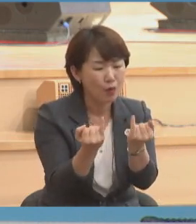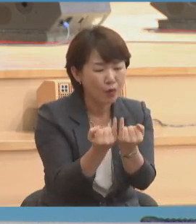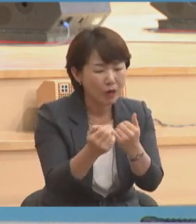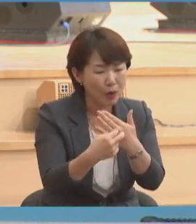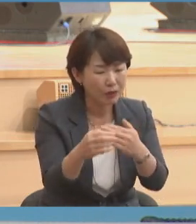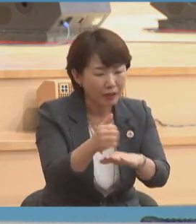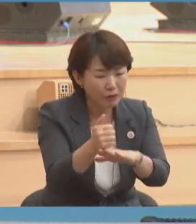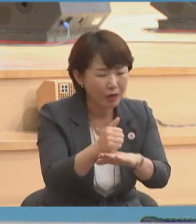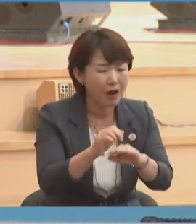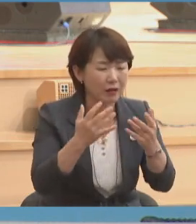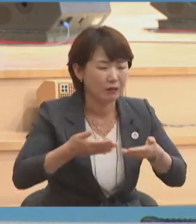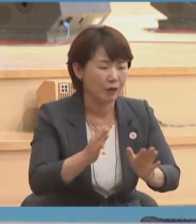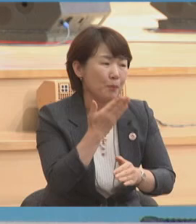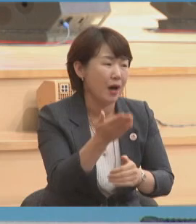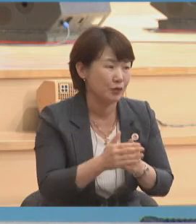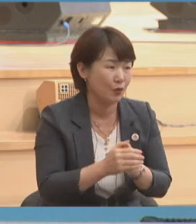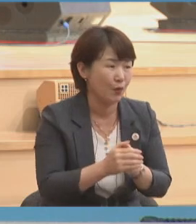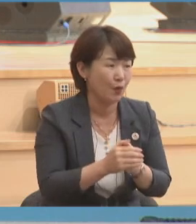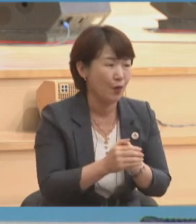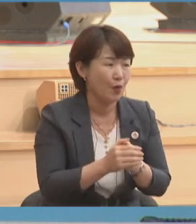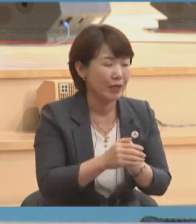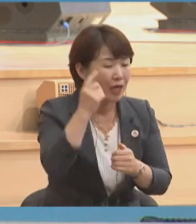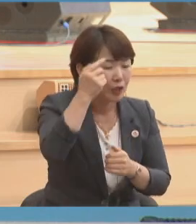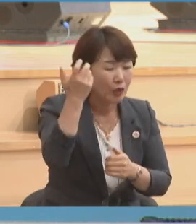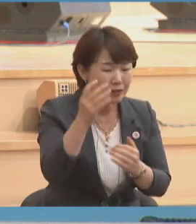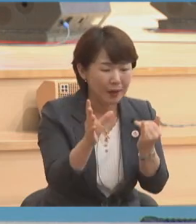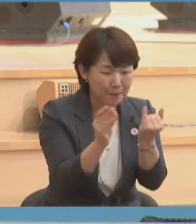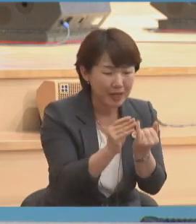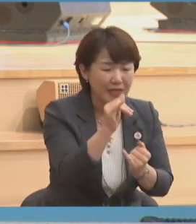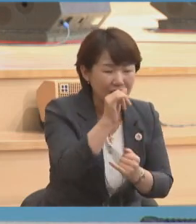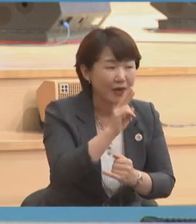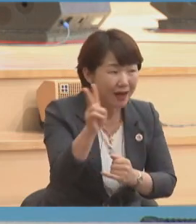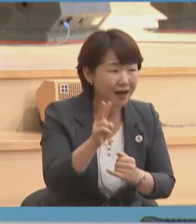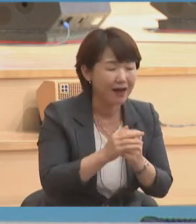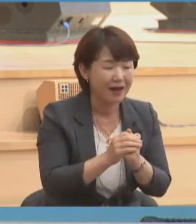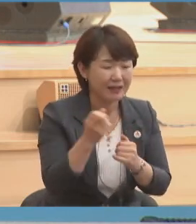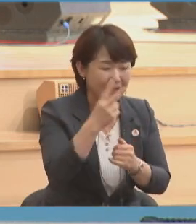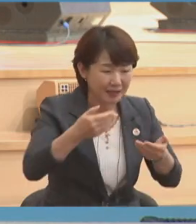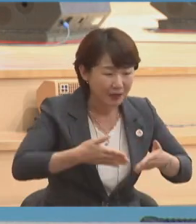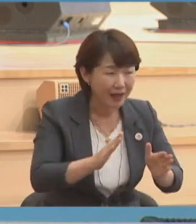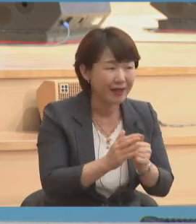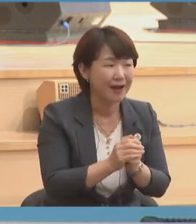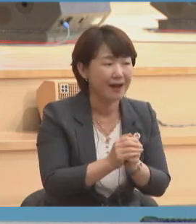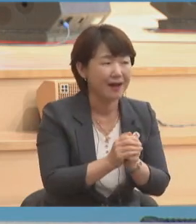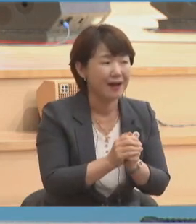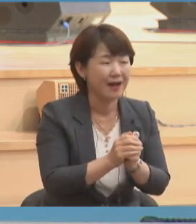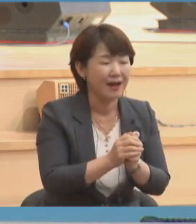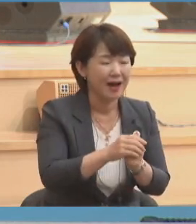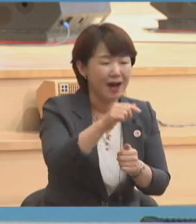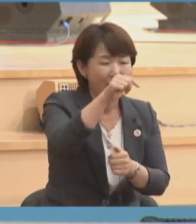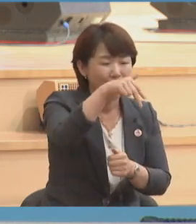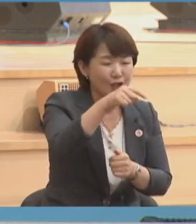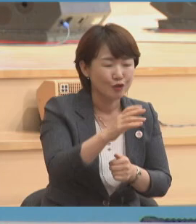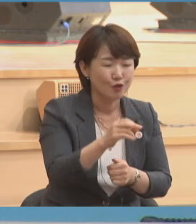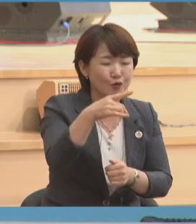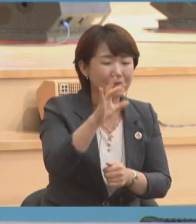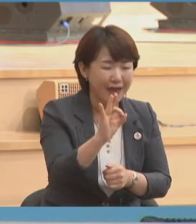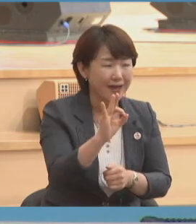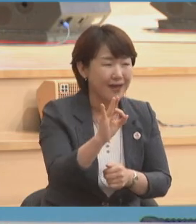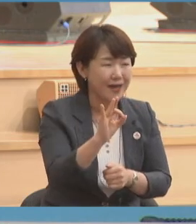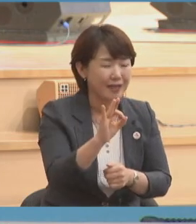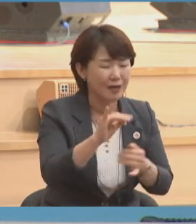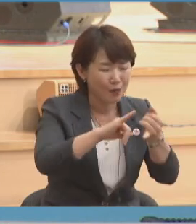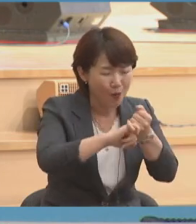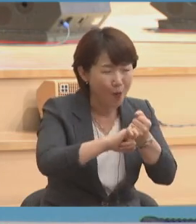출생이 있어야, 본 어게인이 있어야, 거듭남이 있어야, 중생이 있어야, 그래야 그 다음을 기약할 수 있다는